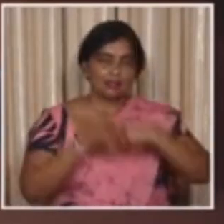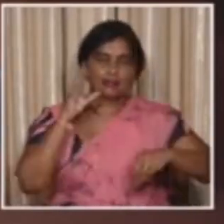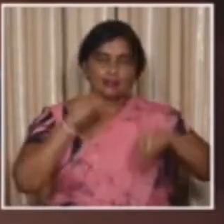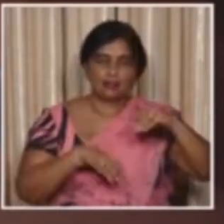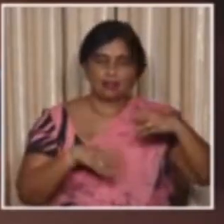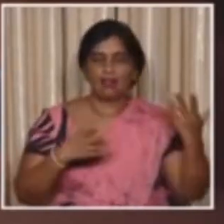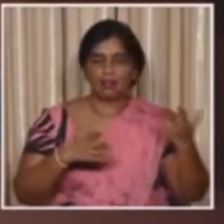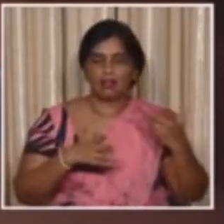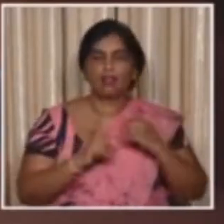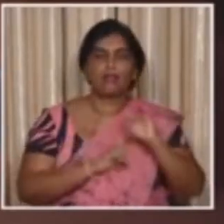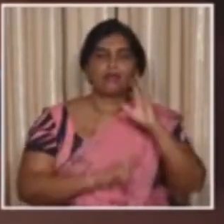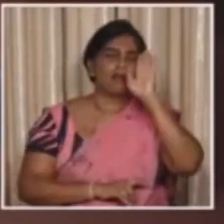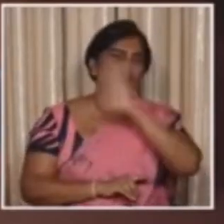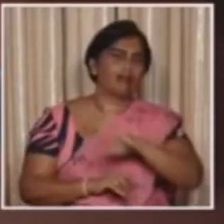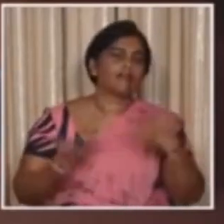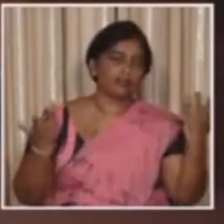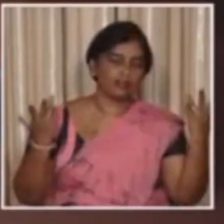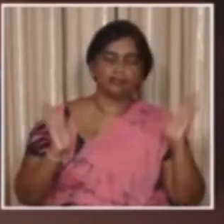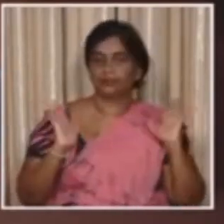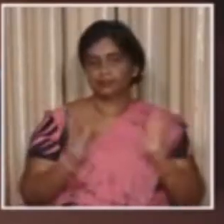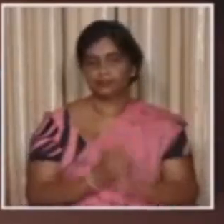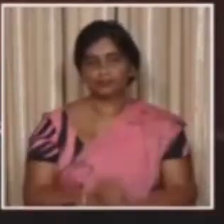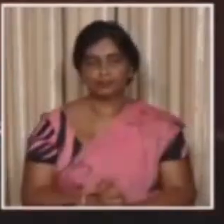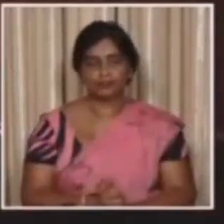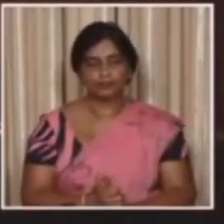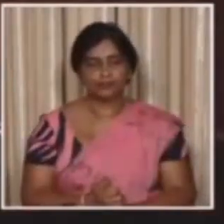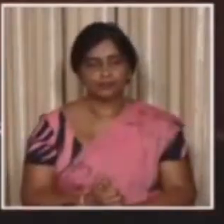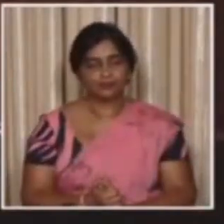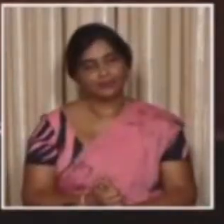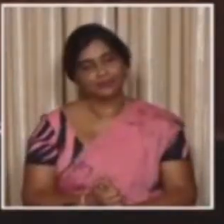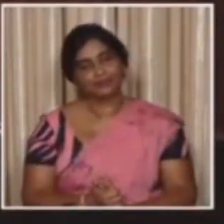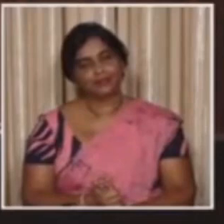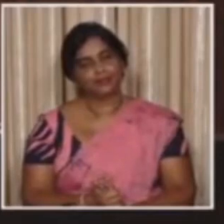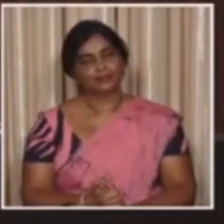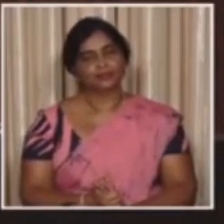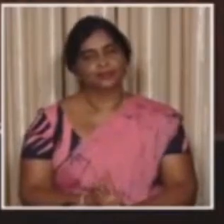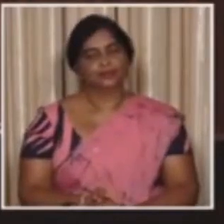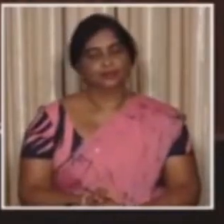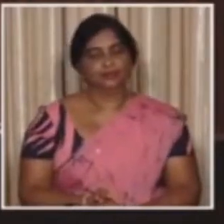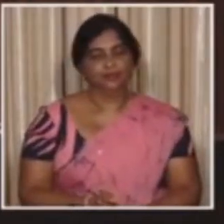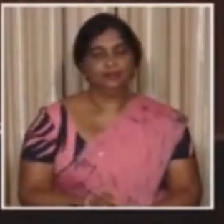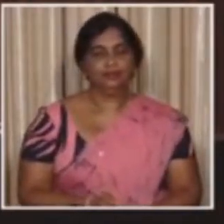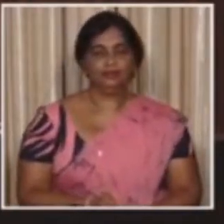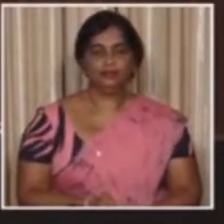අවස්ථාව පාර්ලිමේන්තු නිටි ඒ නිසා. බොහොම සිතේ ක්‍රියාත්මකවා.